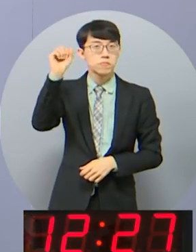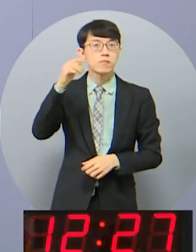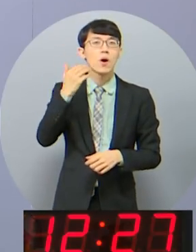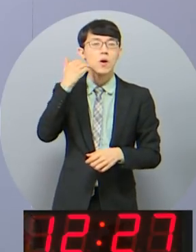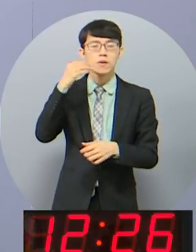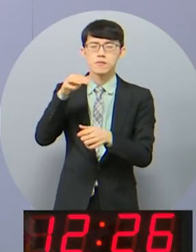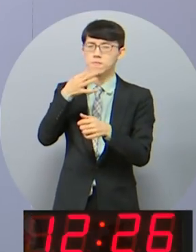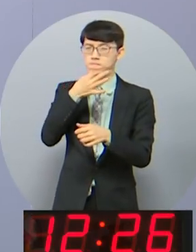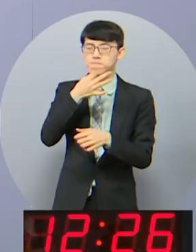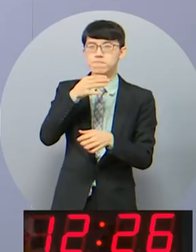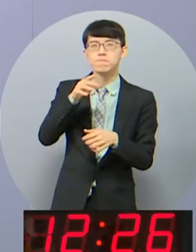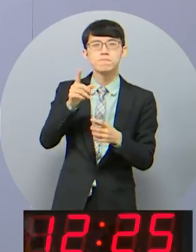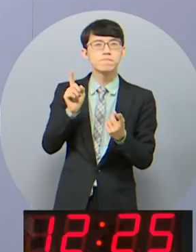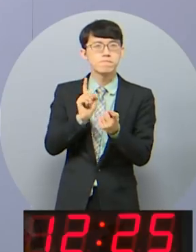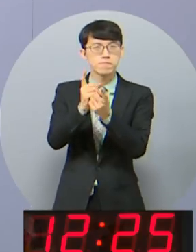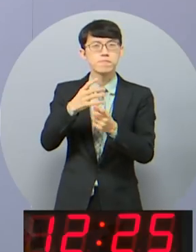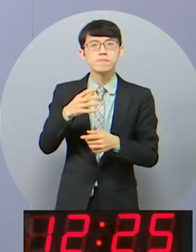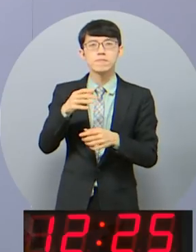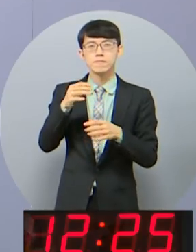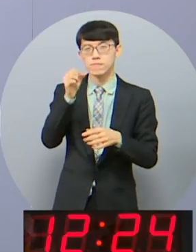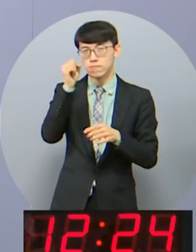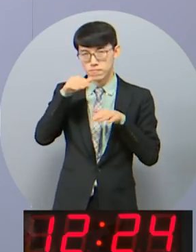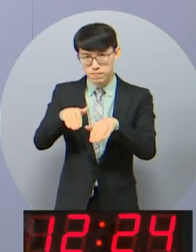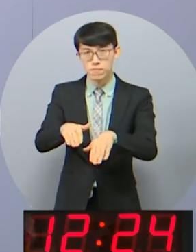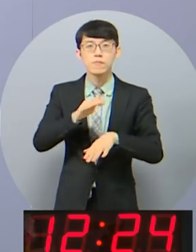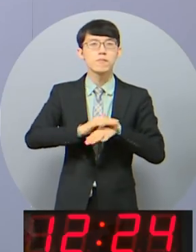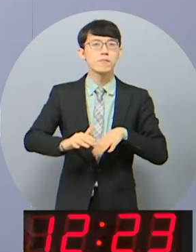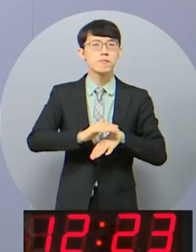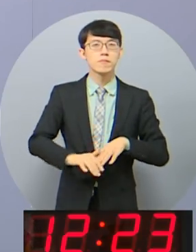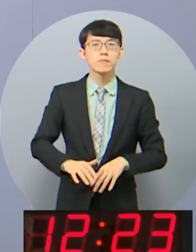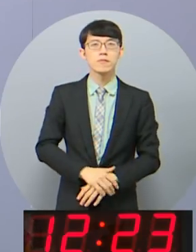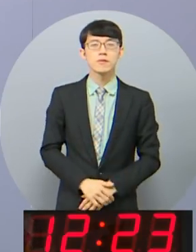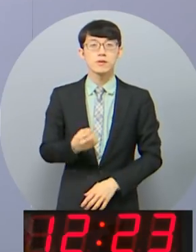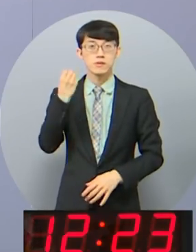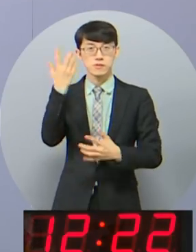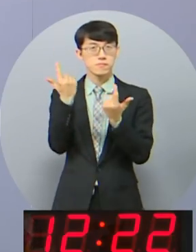机。新北市需要改变，